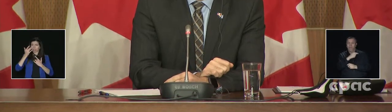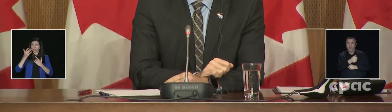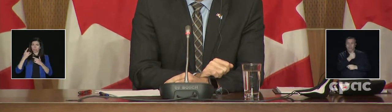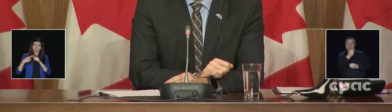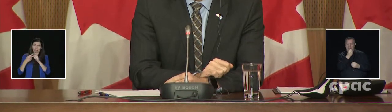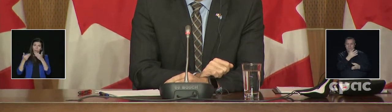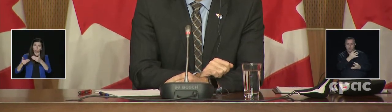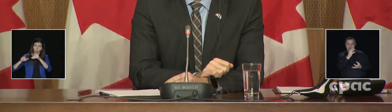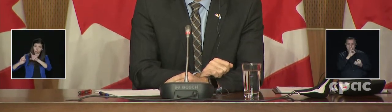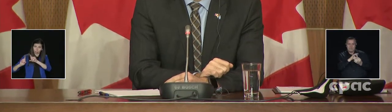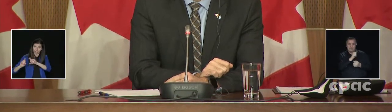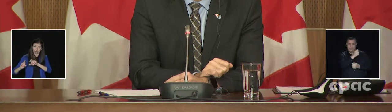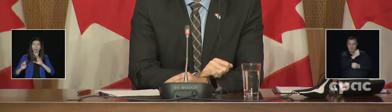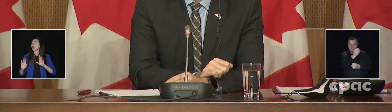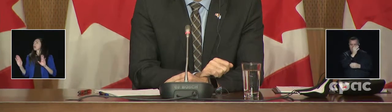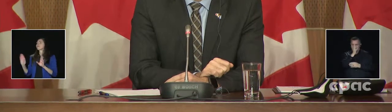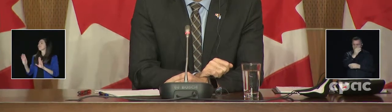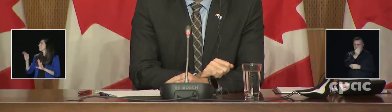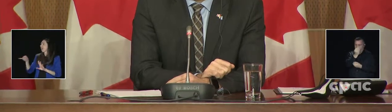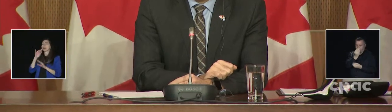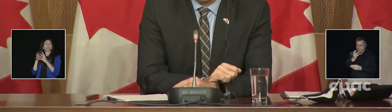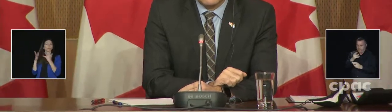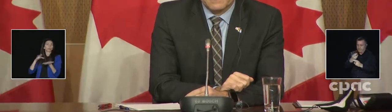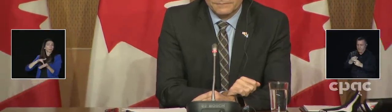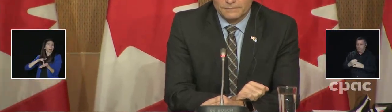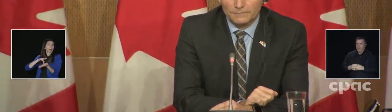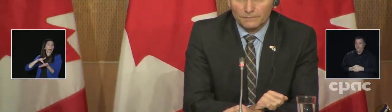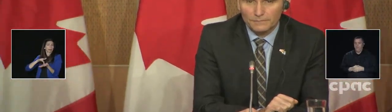les informations les plus précises.